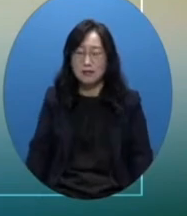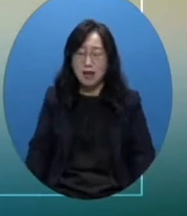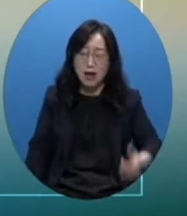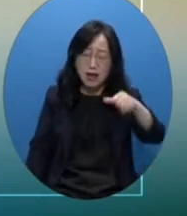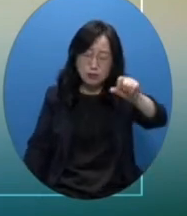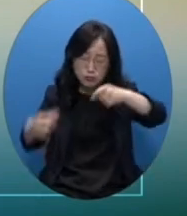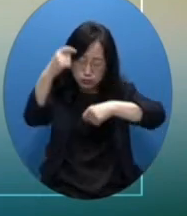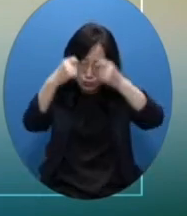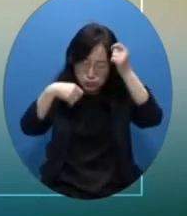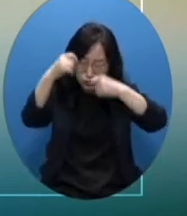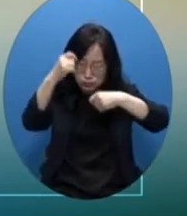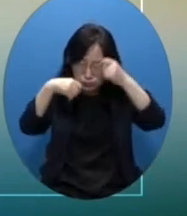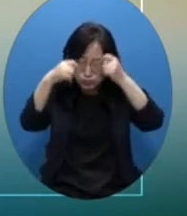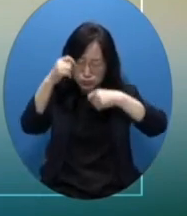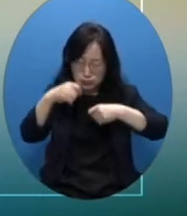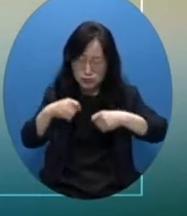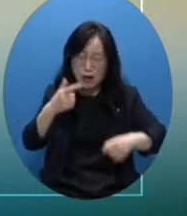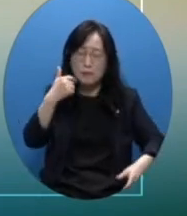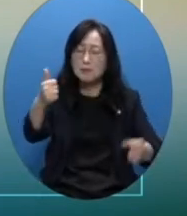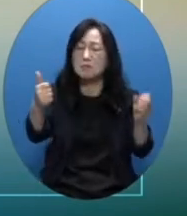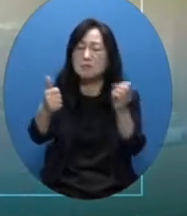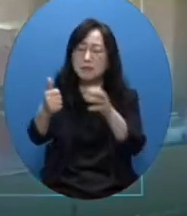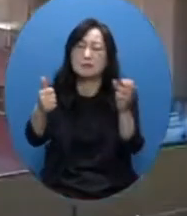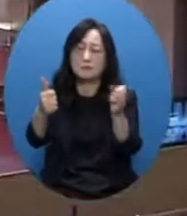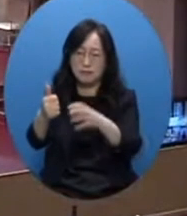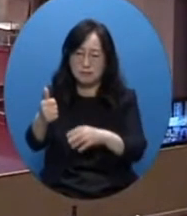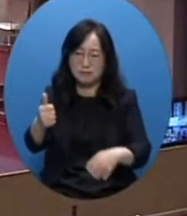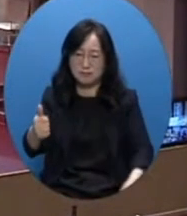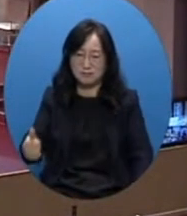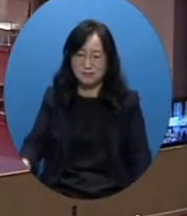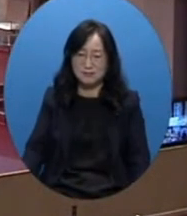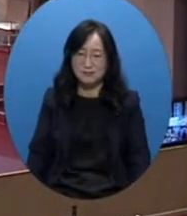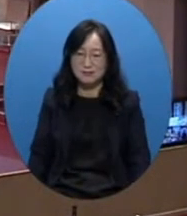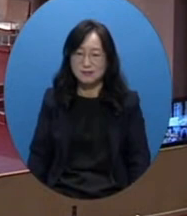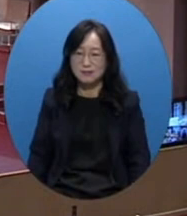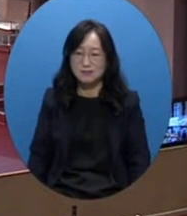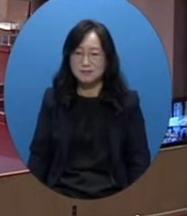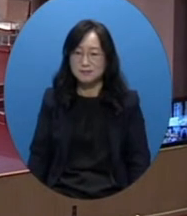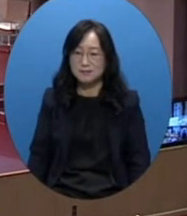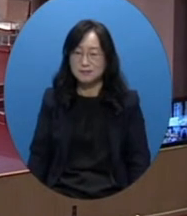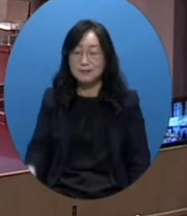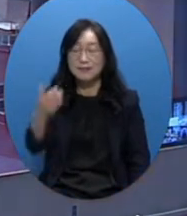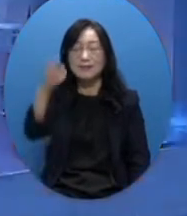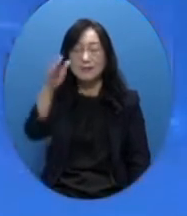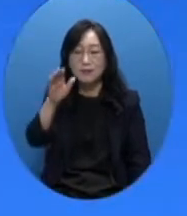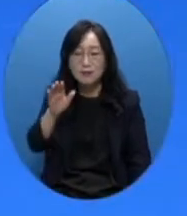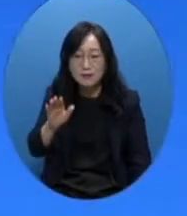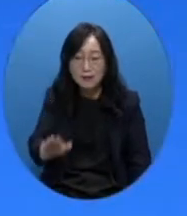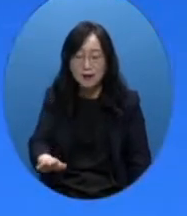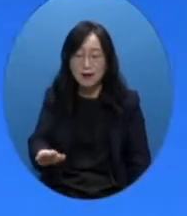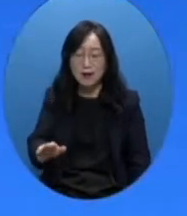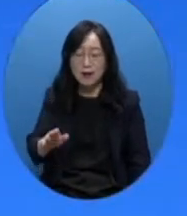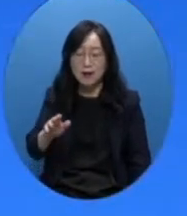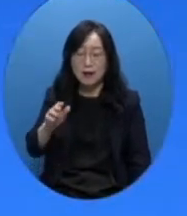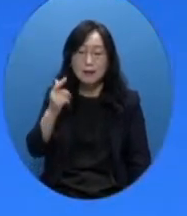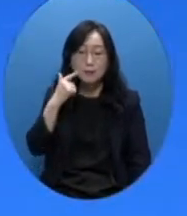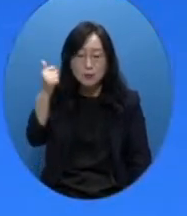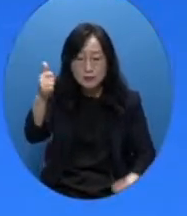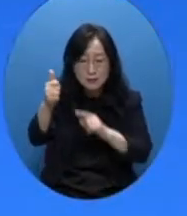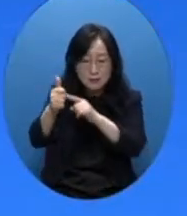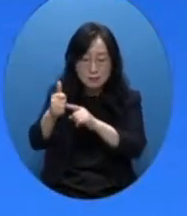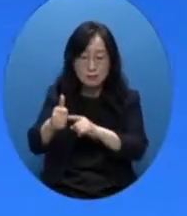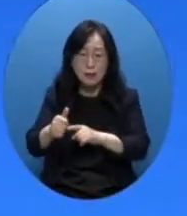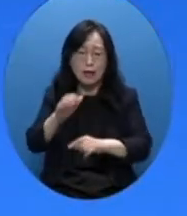울면서 아버님에게 이와 같이 소리를 질렀습니다. 그러나 이 몰린 캐로도스 목사님은